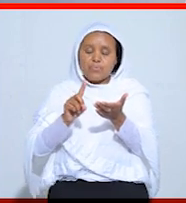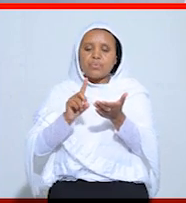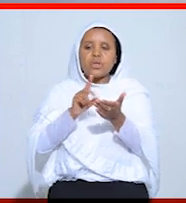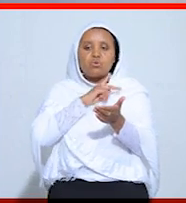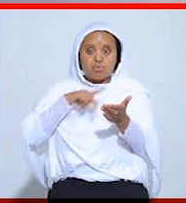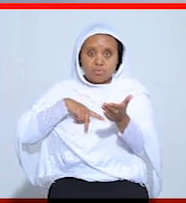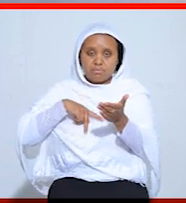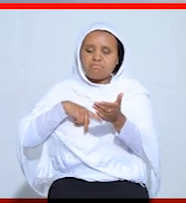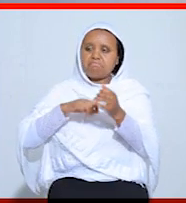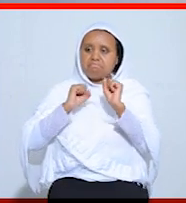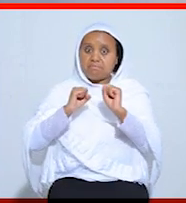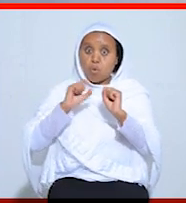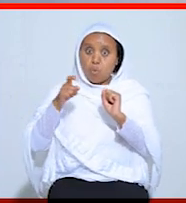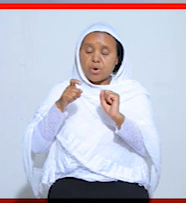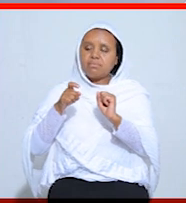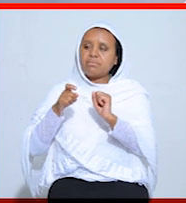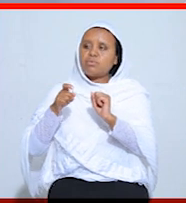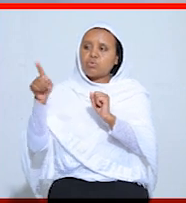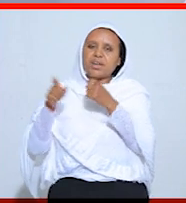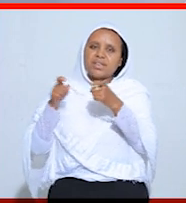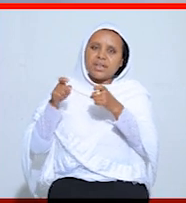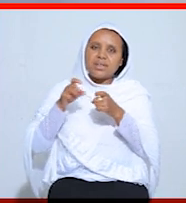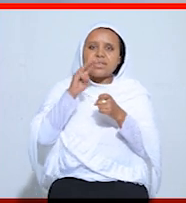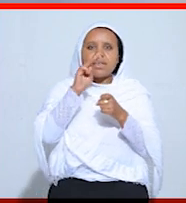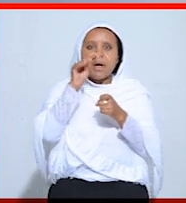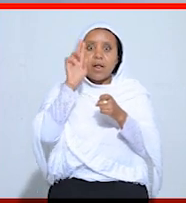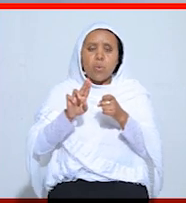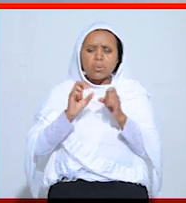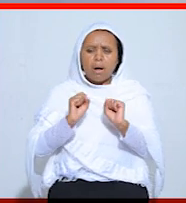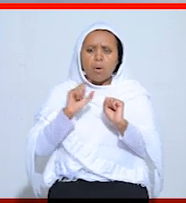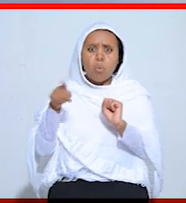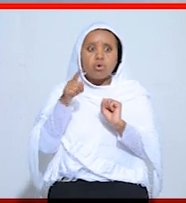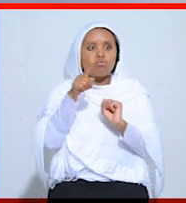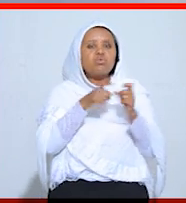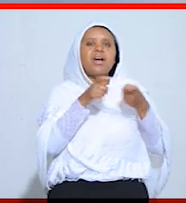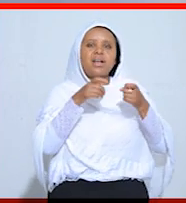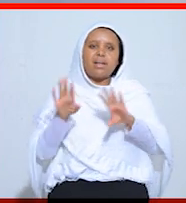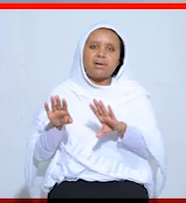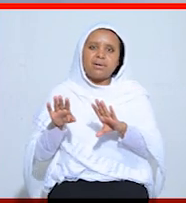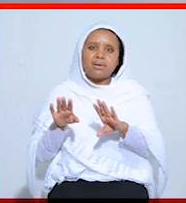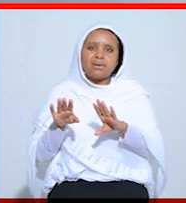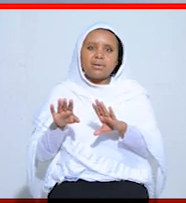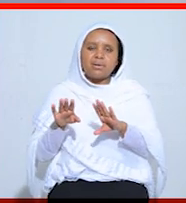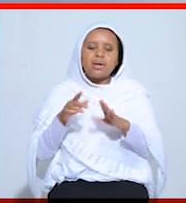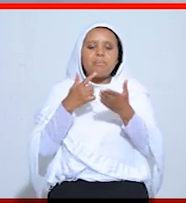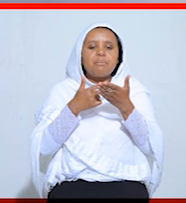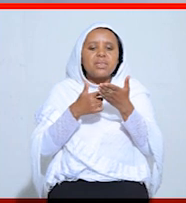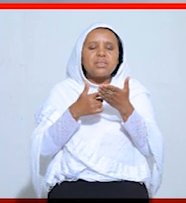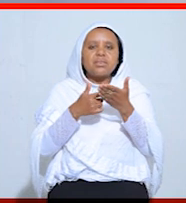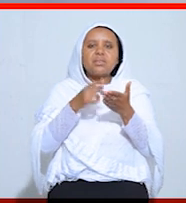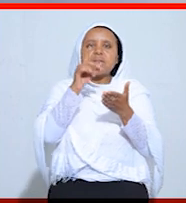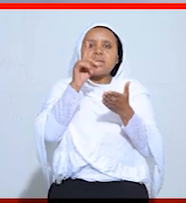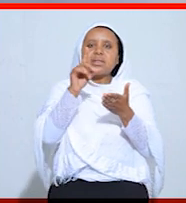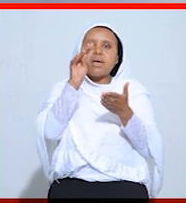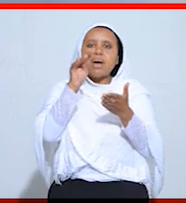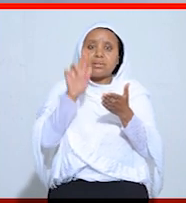የሶርያው ንጉሥ ይገዛታል፣ የሰማርያው ሲበረታ ደግሞ የሰማርያው ይበረታባታል፣ የሰማርያው ይገዛታል። በዚች